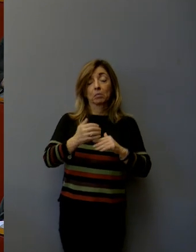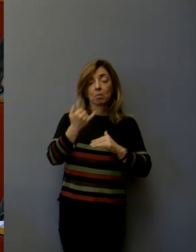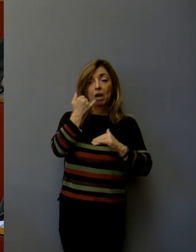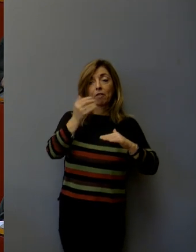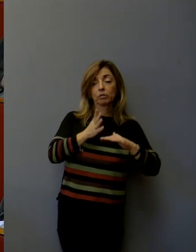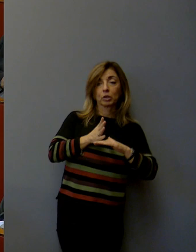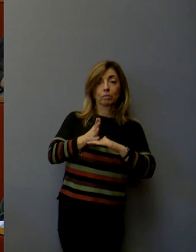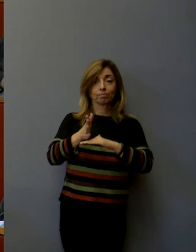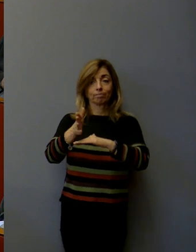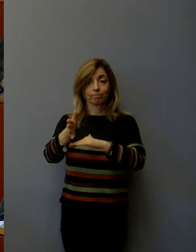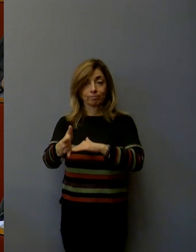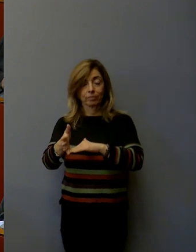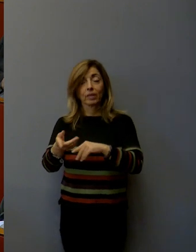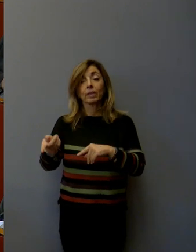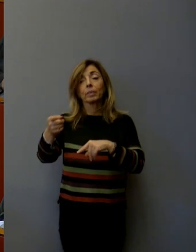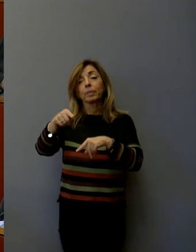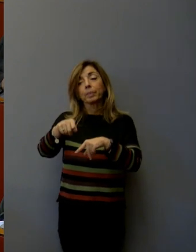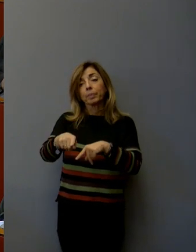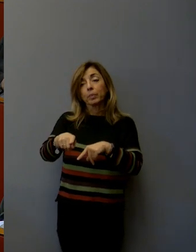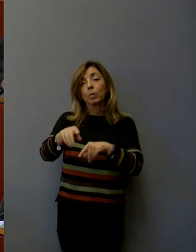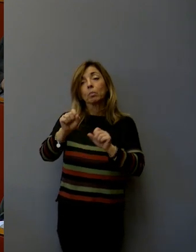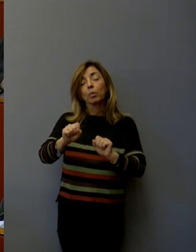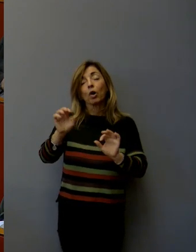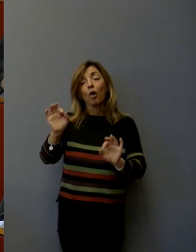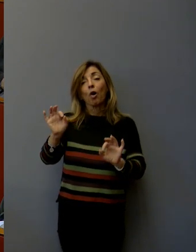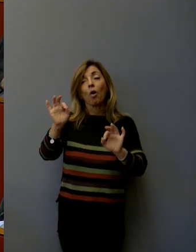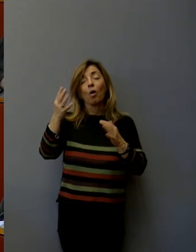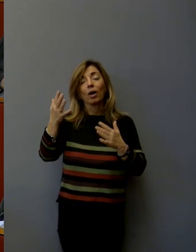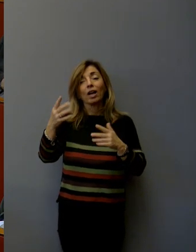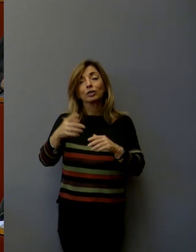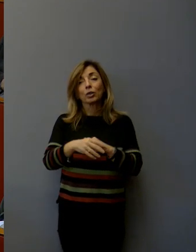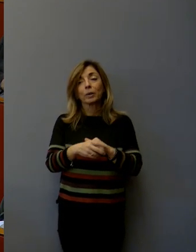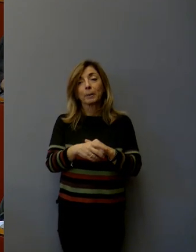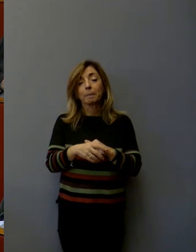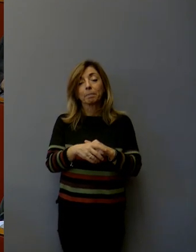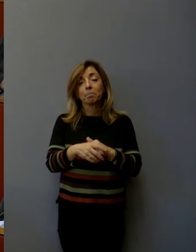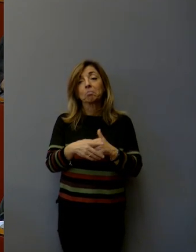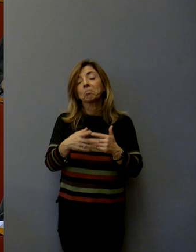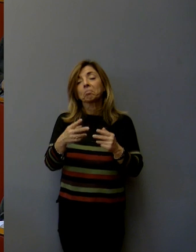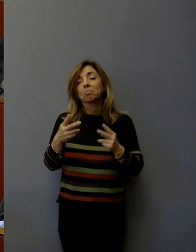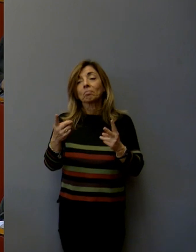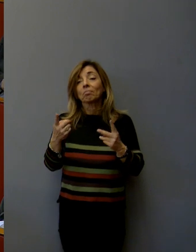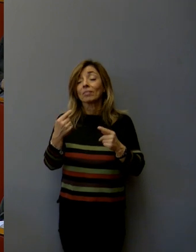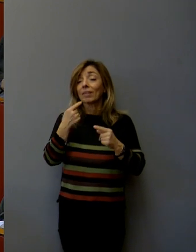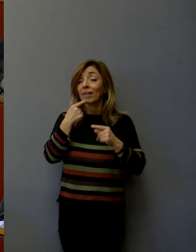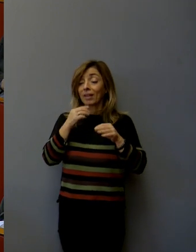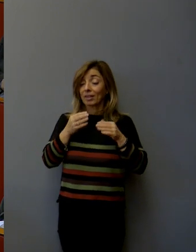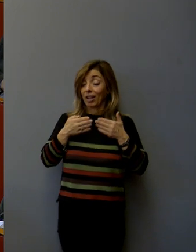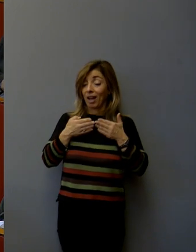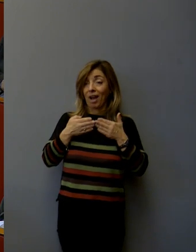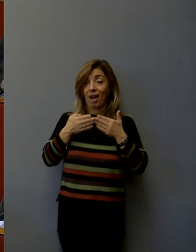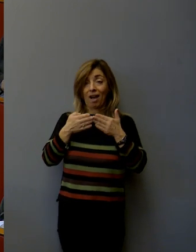culturale potrebbe essere anche un'occasione di scoperta da parte dei crocieristi dei turisti che quella zona